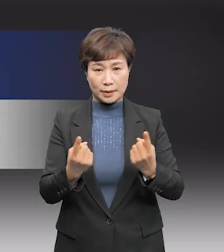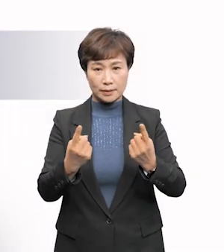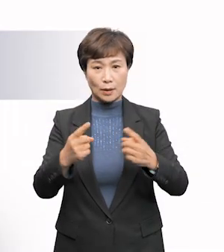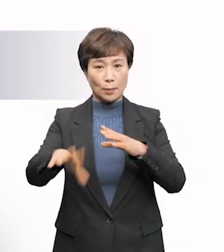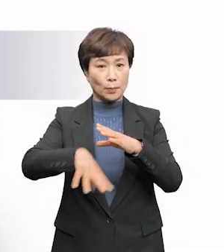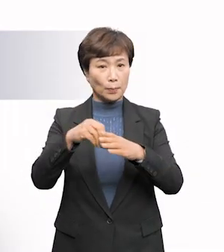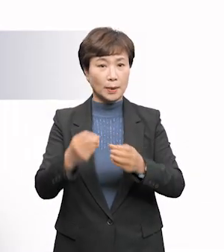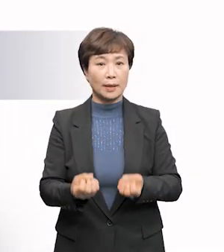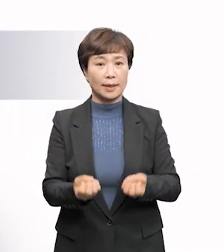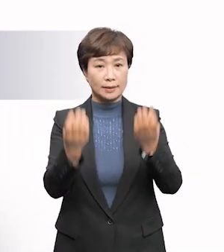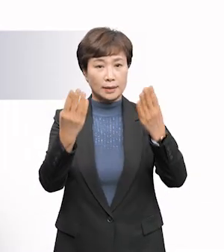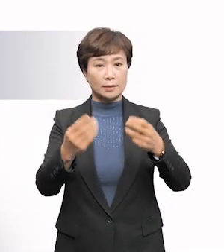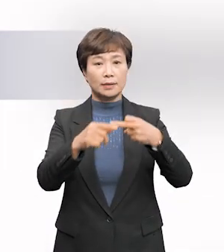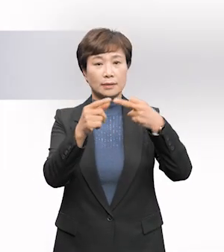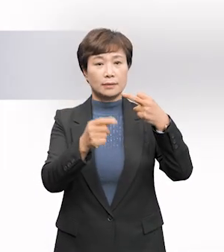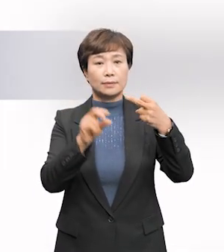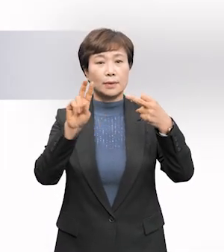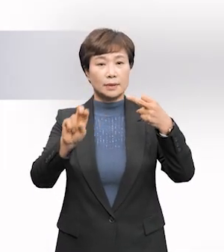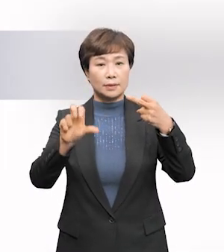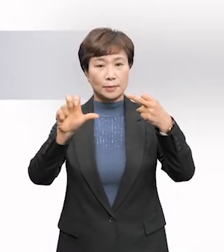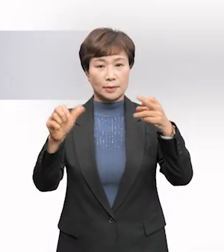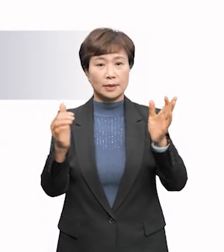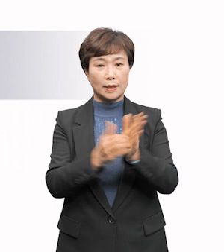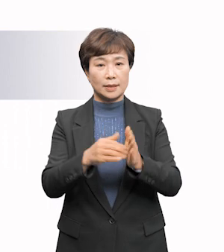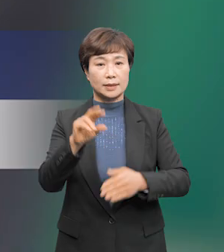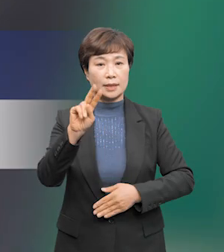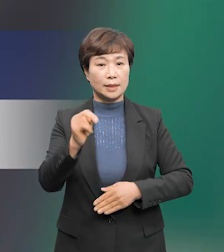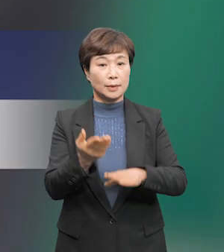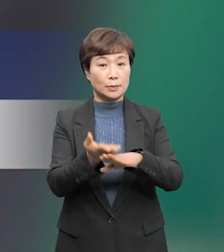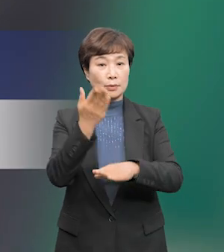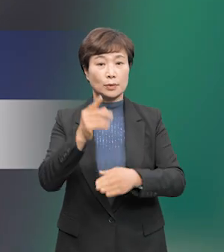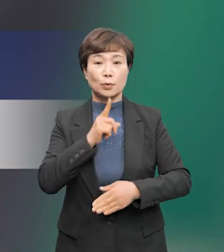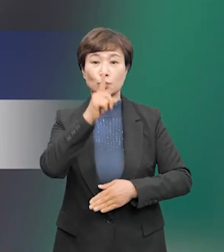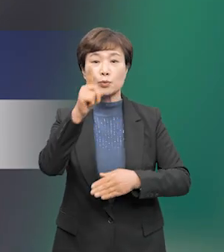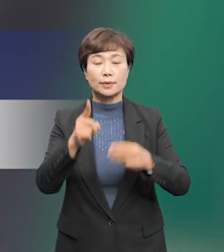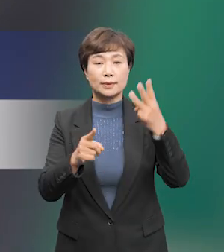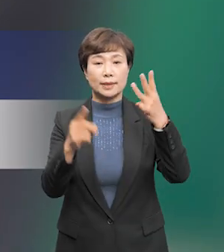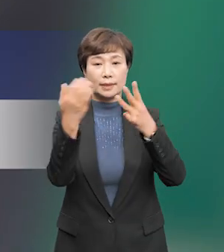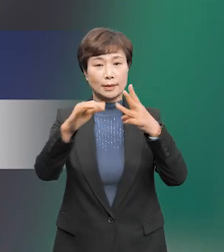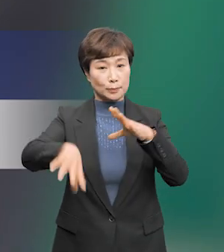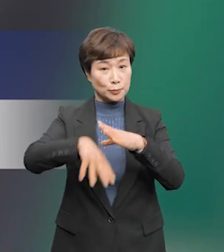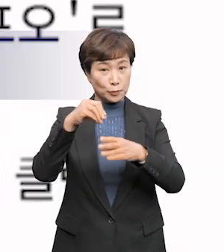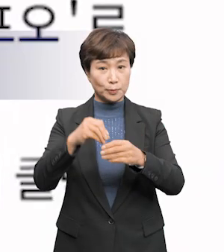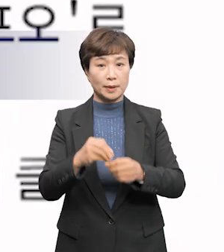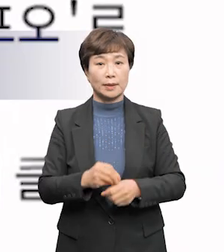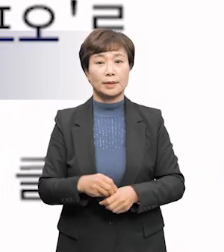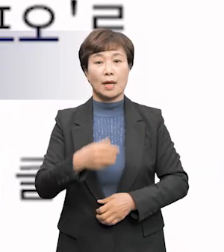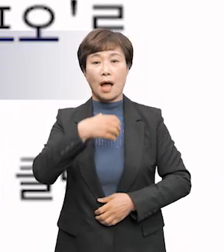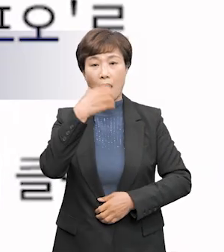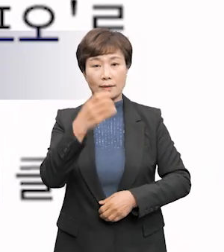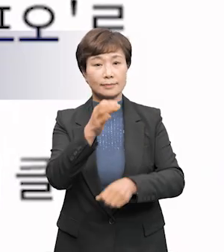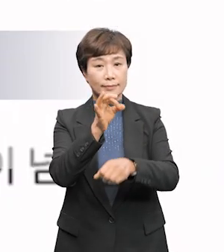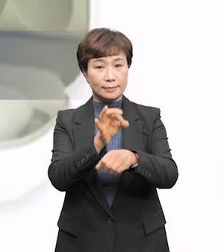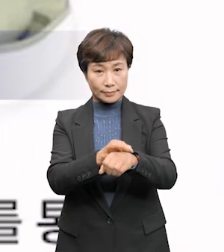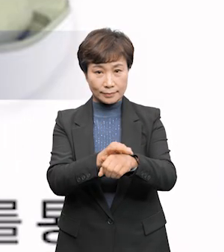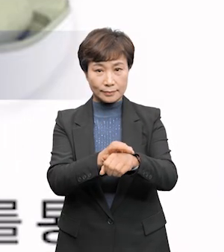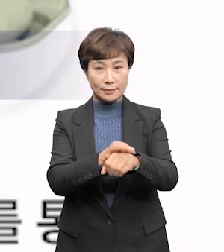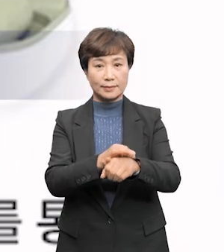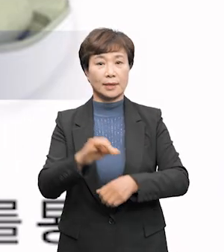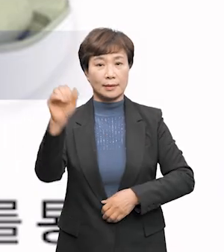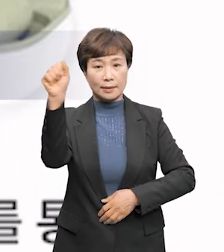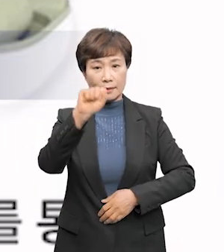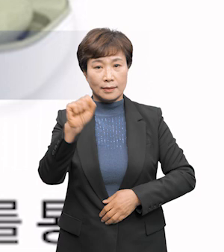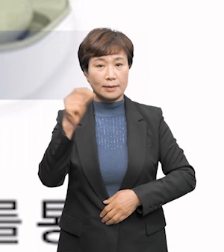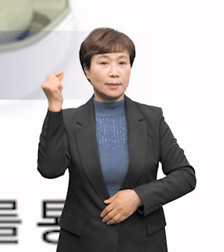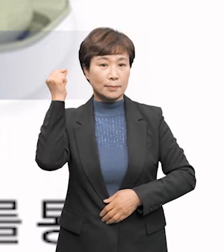진행하고 경품 행사는 오는 25일까지 2만원 이상 주문고객 3명을 추첨해 1위부터 3위에게